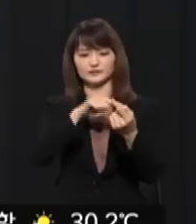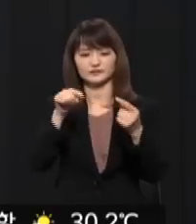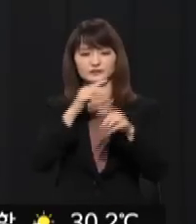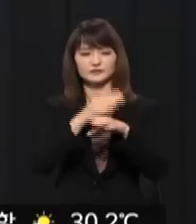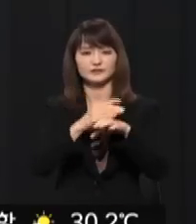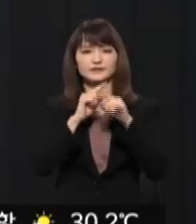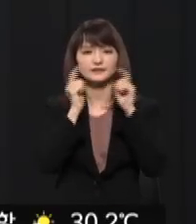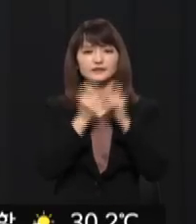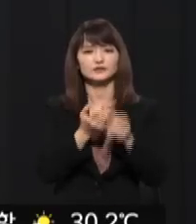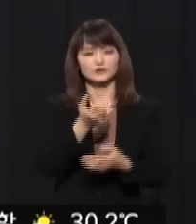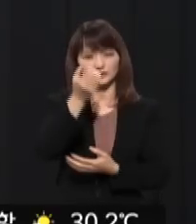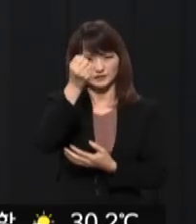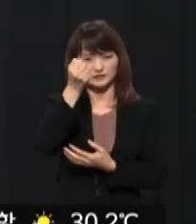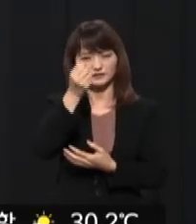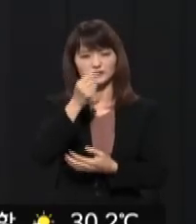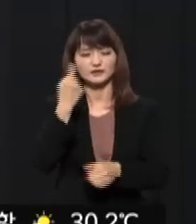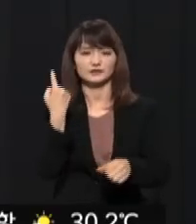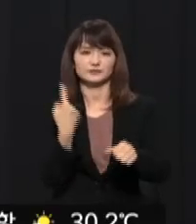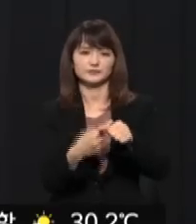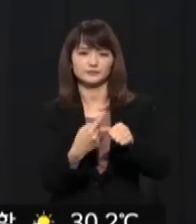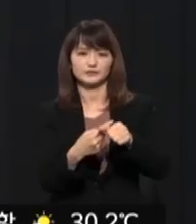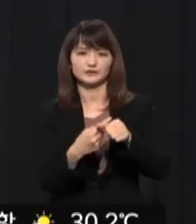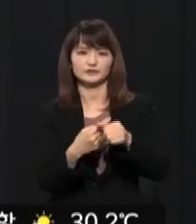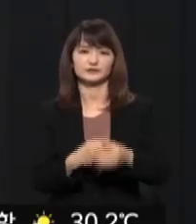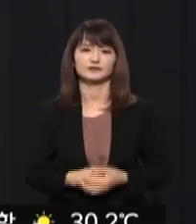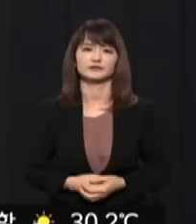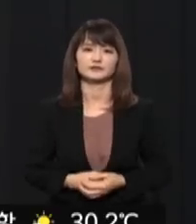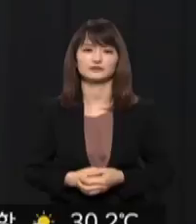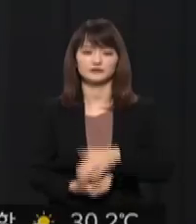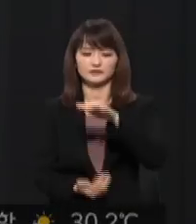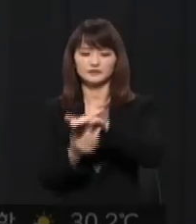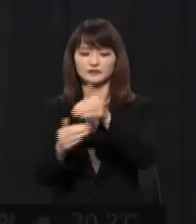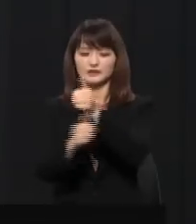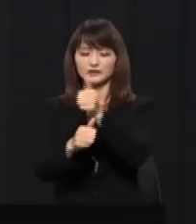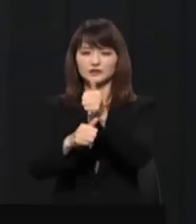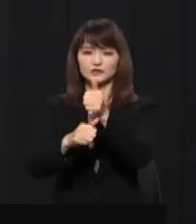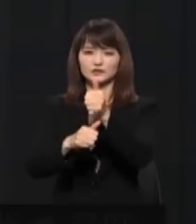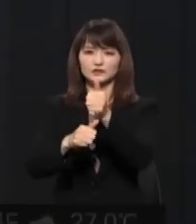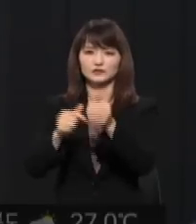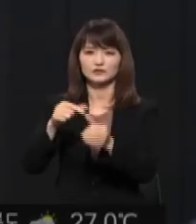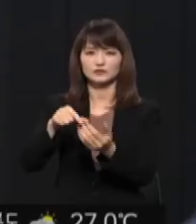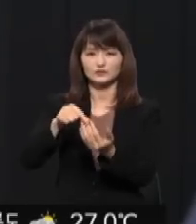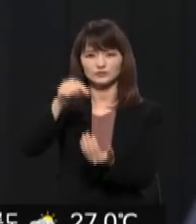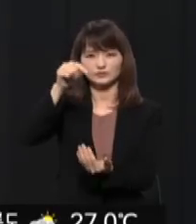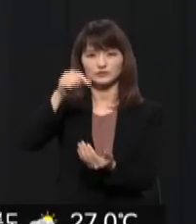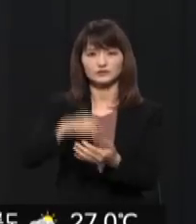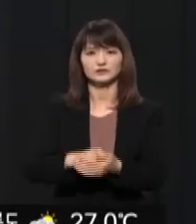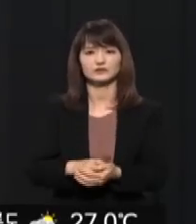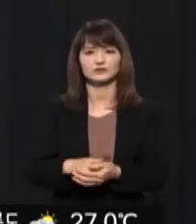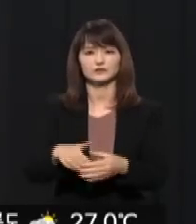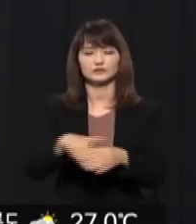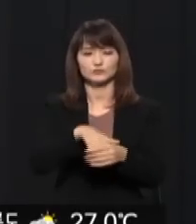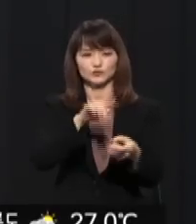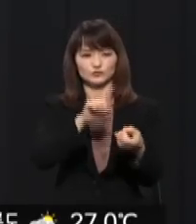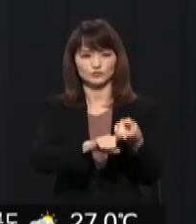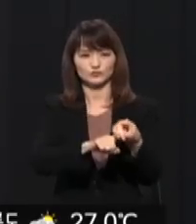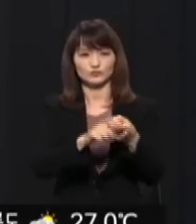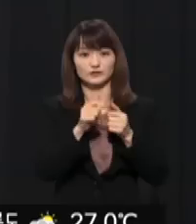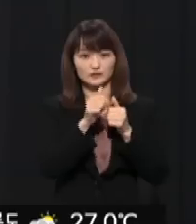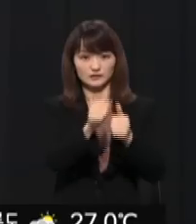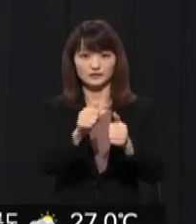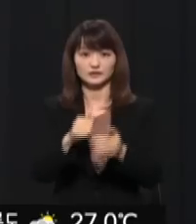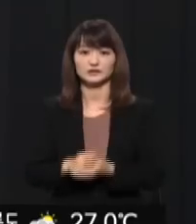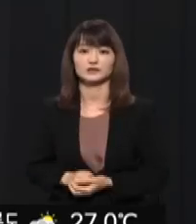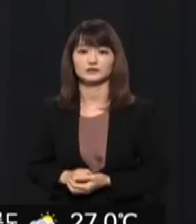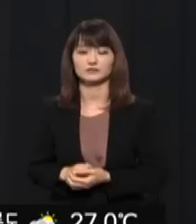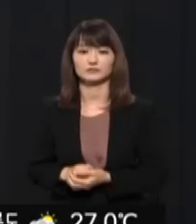굉장히 많이 받고 있고 당원계정과 관련돼서도 그리고 최고위원 선출과 관련되서도 신문을 표방하는 사람들 내지는 비명을 표방한